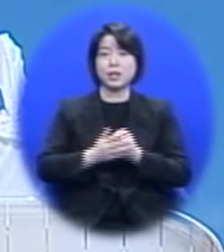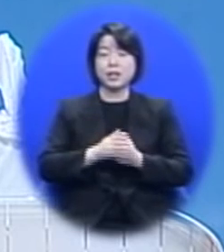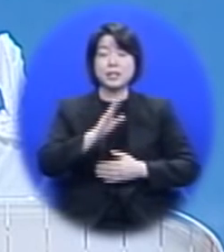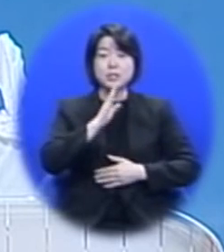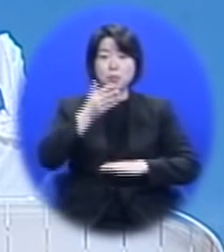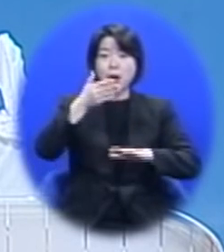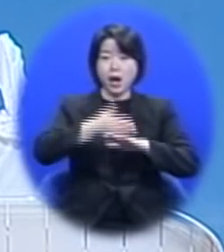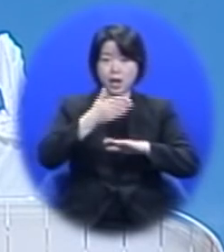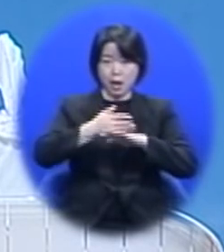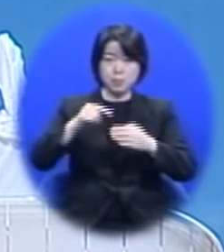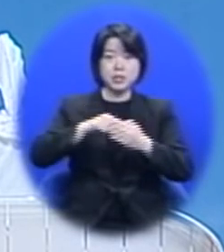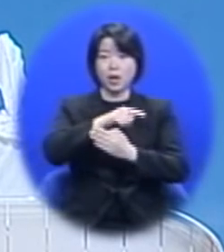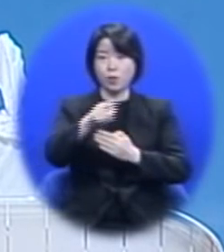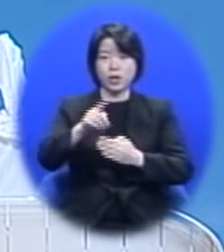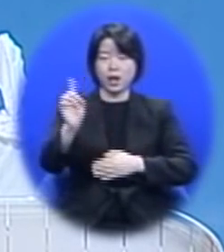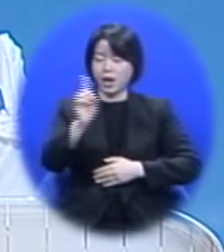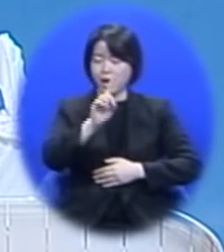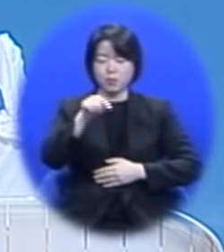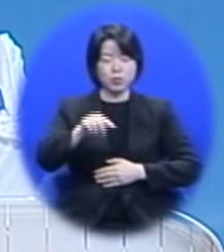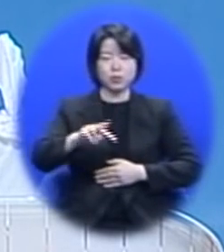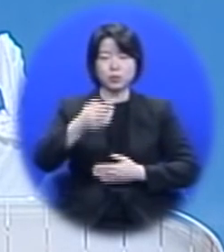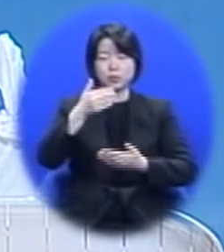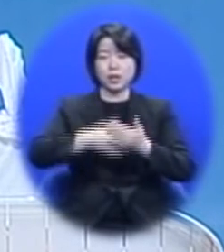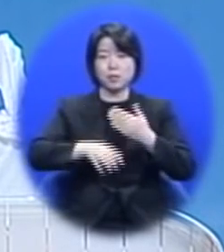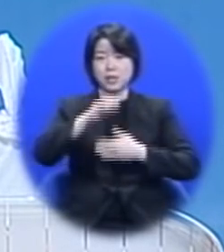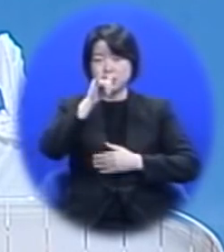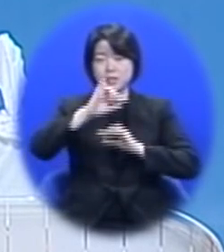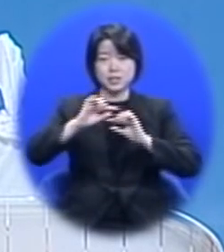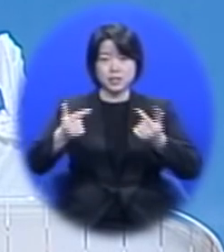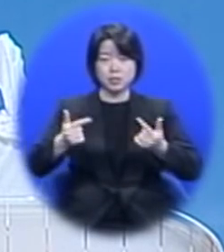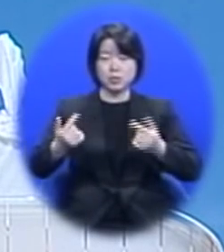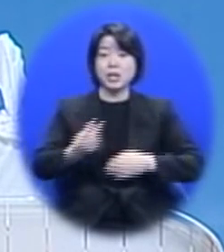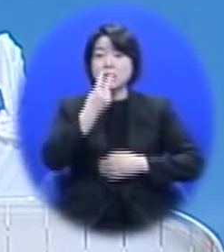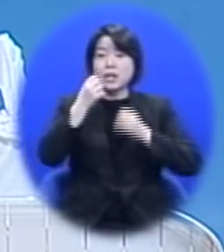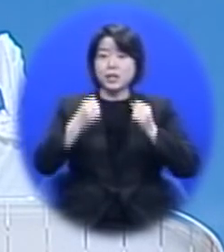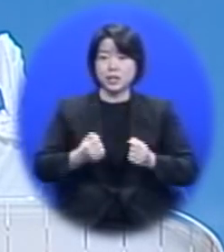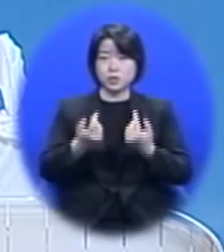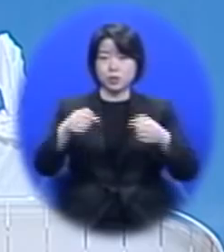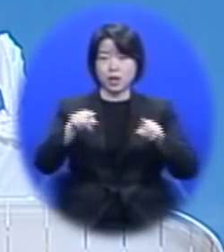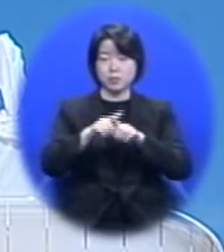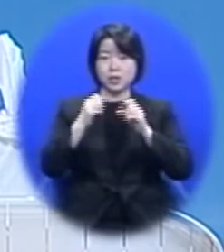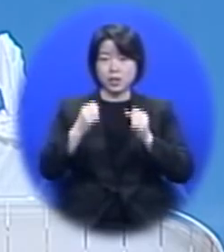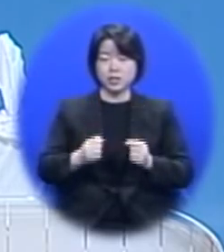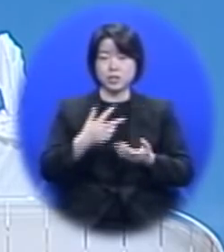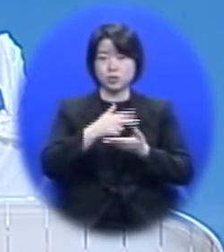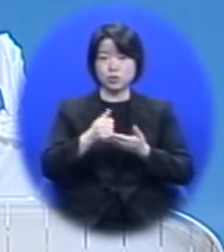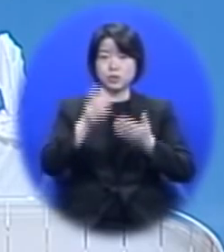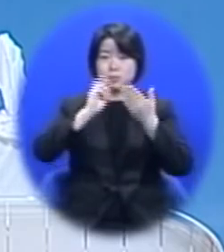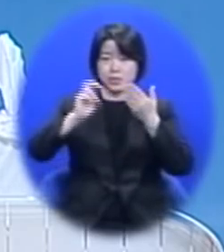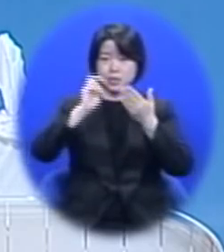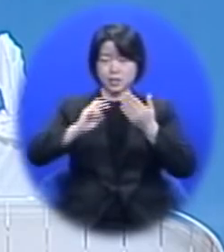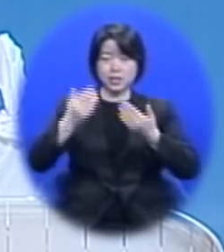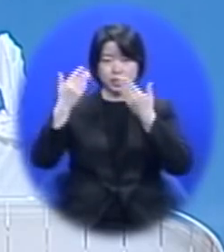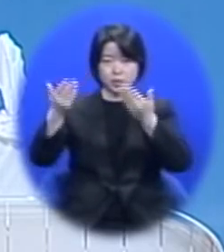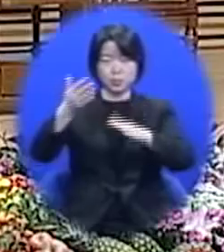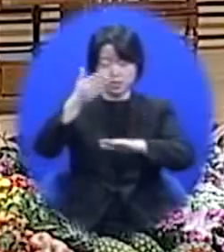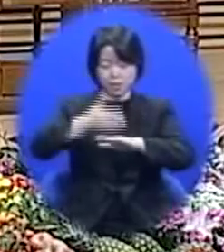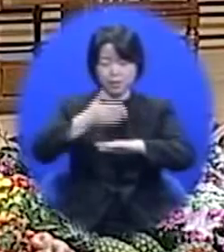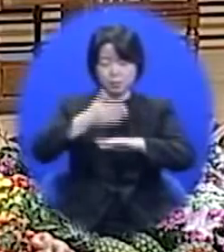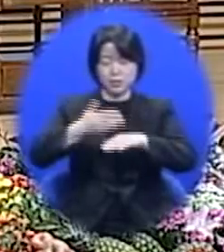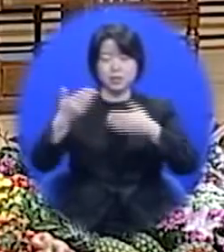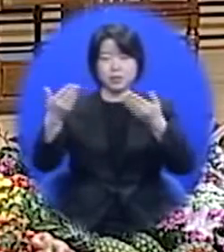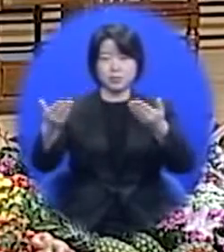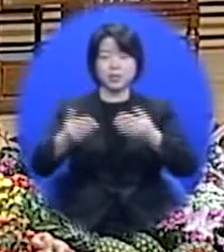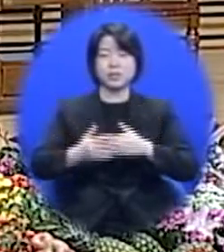정말 감사 외에는 아무것도 남아있지 않습니다. 살아계시고 함께 하시는 주님 찬양합니다. 감사합니다.